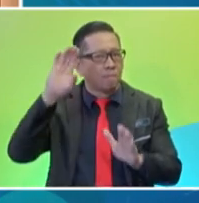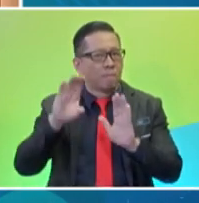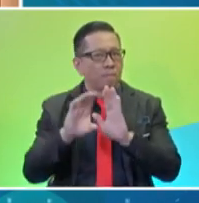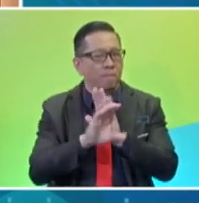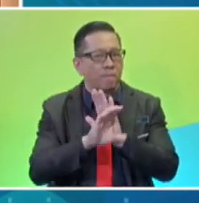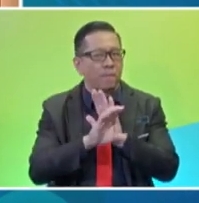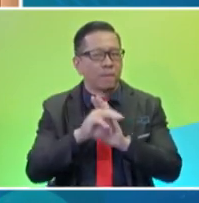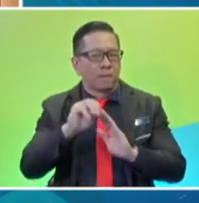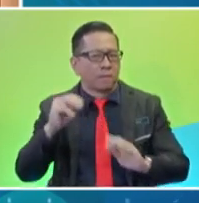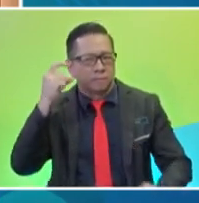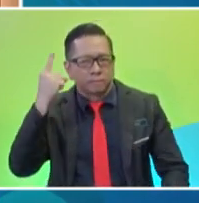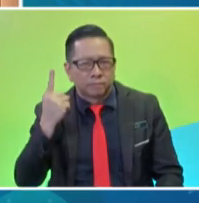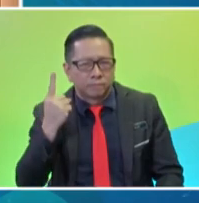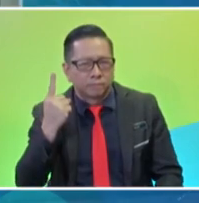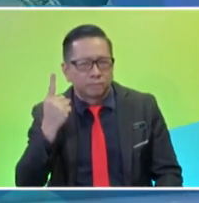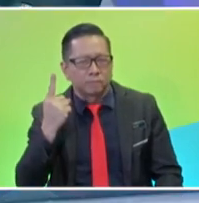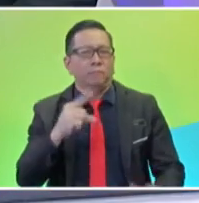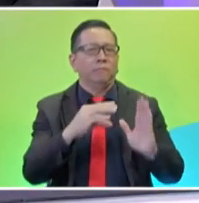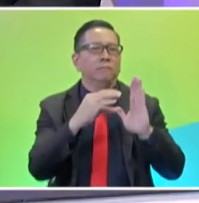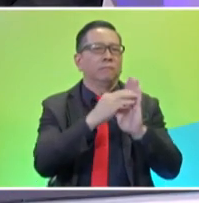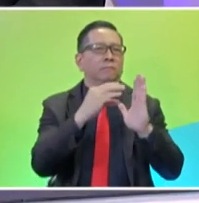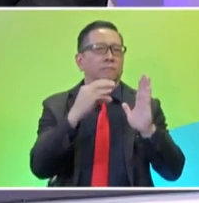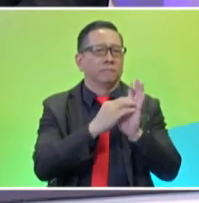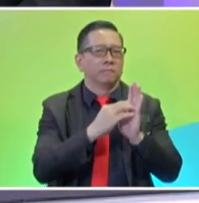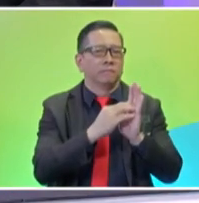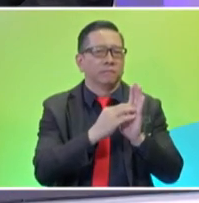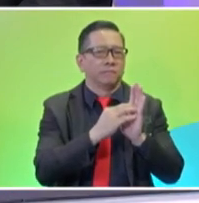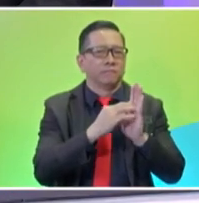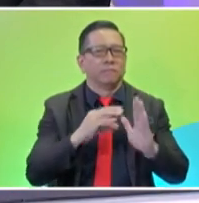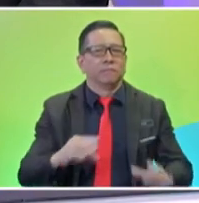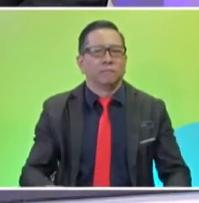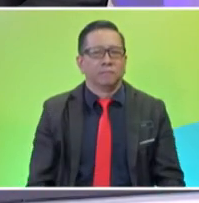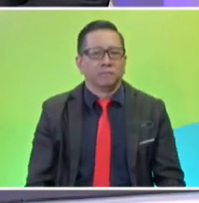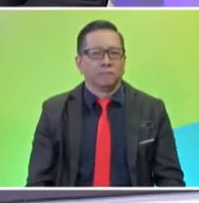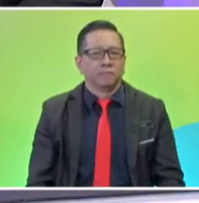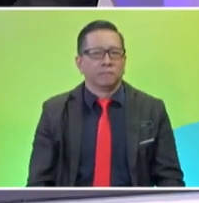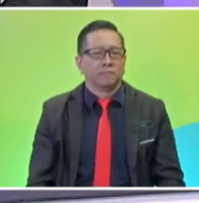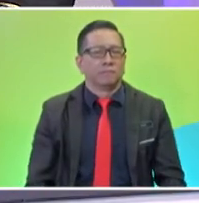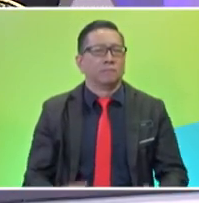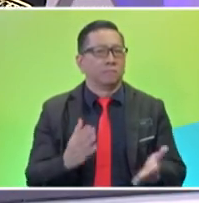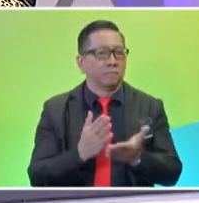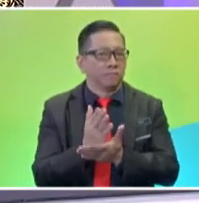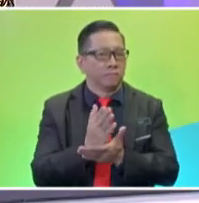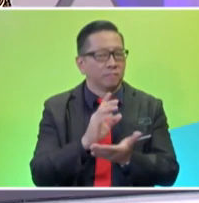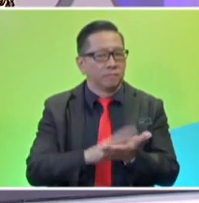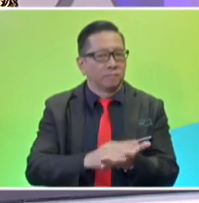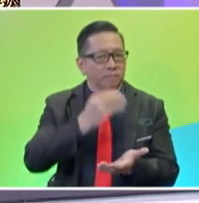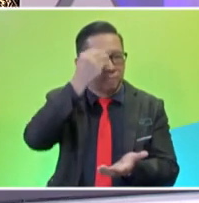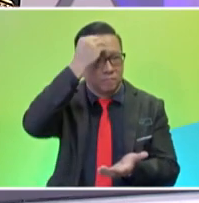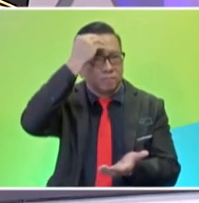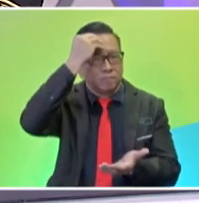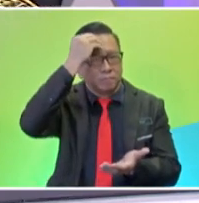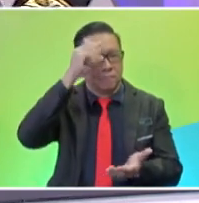bacaan petikan dan juga gambar yang akan kita belajar pada hari ini Baik seterusnya pembelajarannya ialah